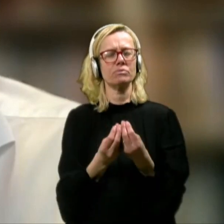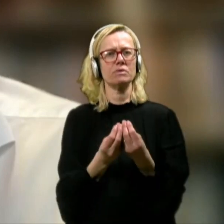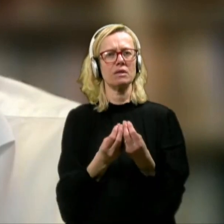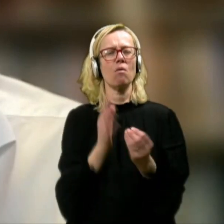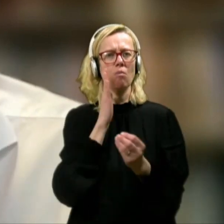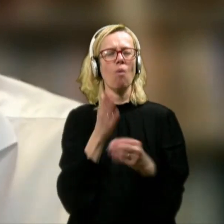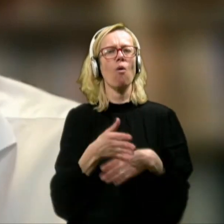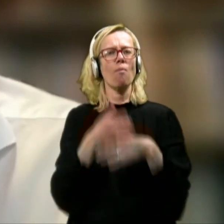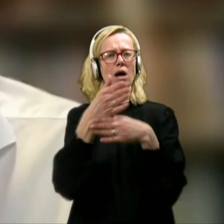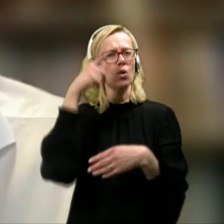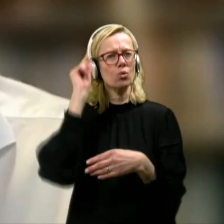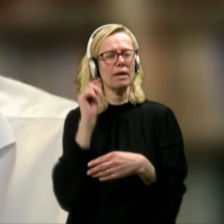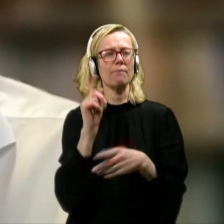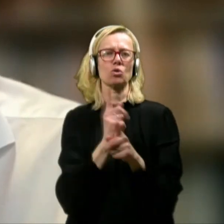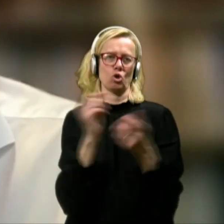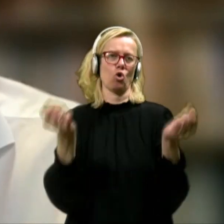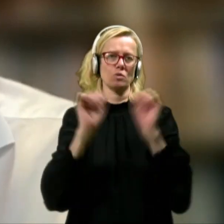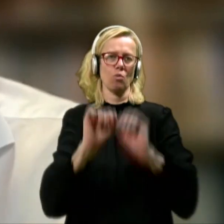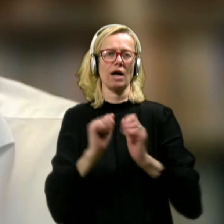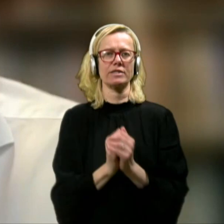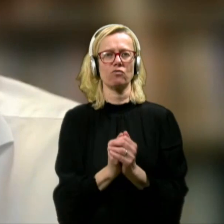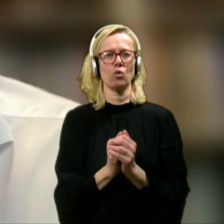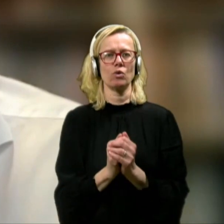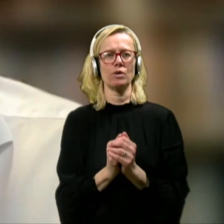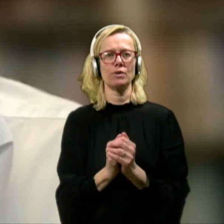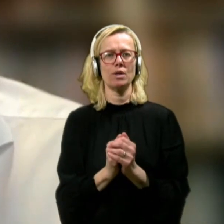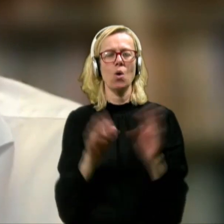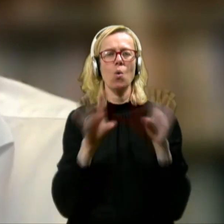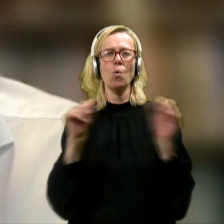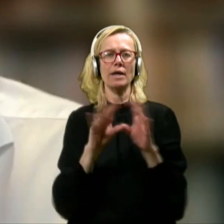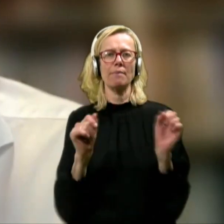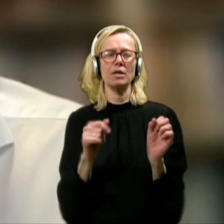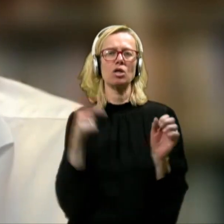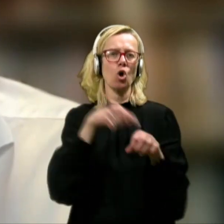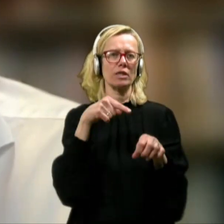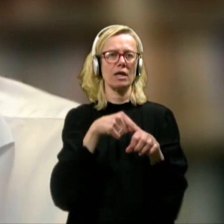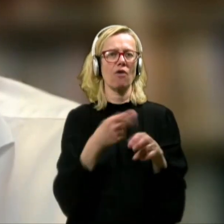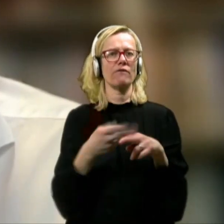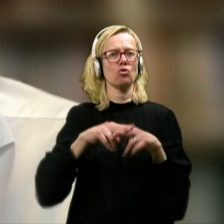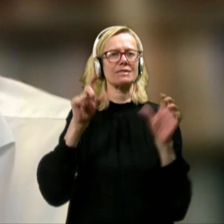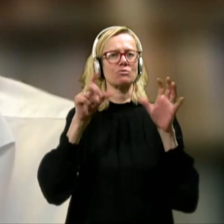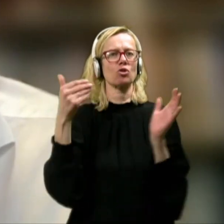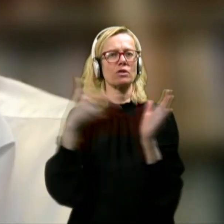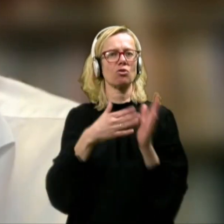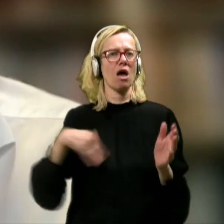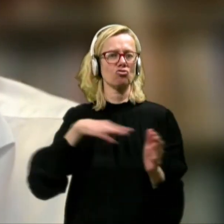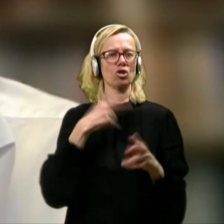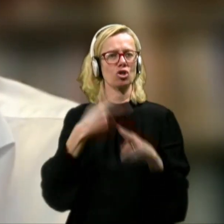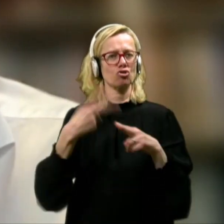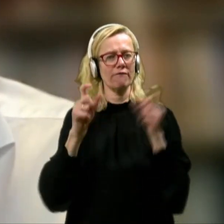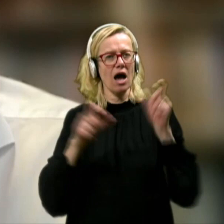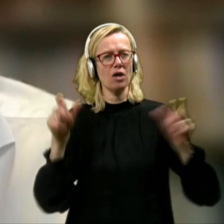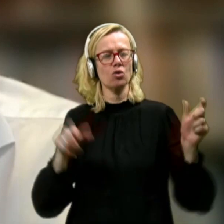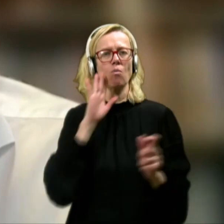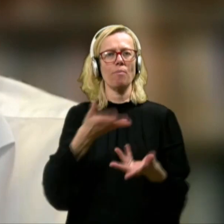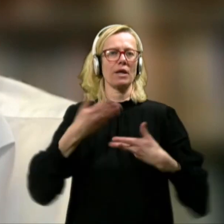pomagal tako ljudem kot tudi gospodarstvu. Ukrepi se dotikajo več kot 700 tisoč naših državljanov, ki